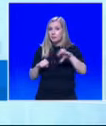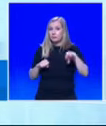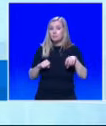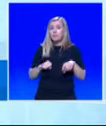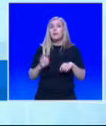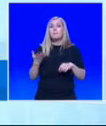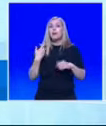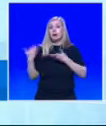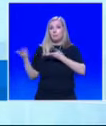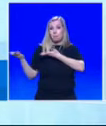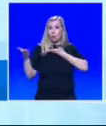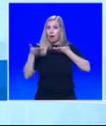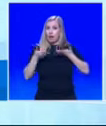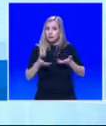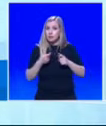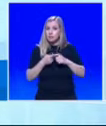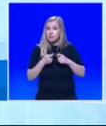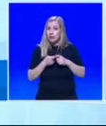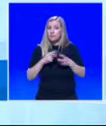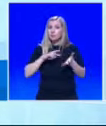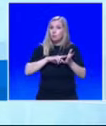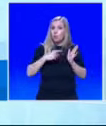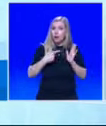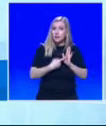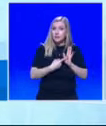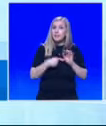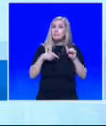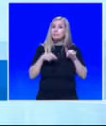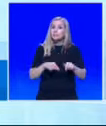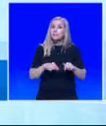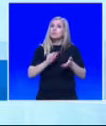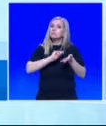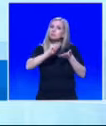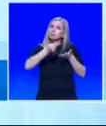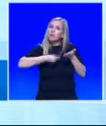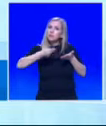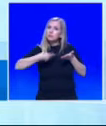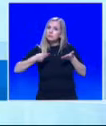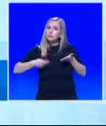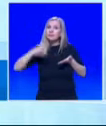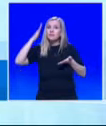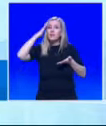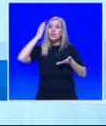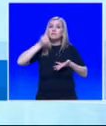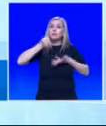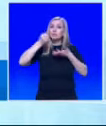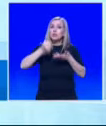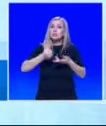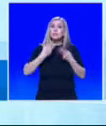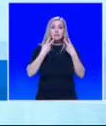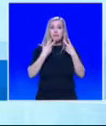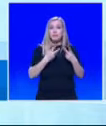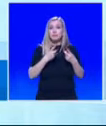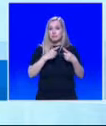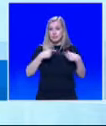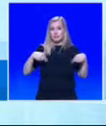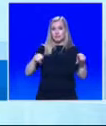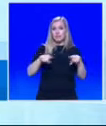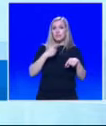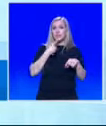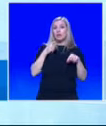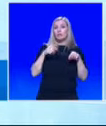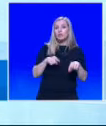общини бяха поканени да направят своите проекти и те да бъдат разписани в държавния бюджет, така че да са видими за всички, за какво